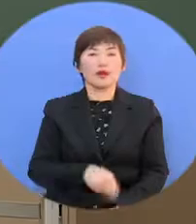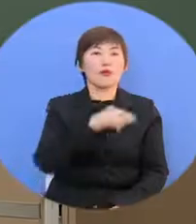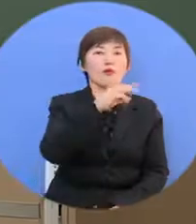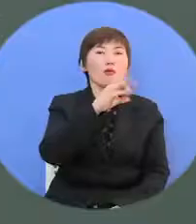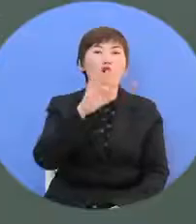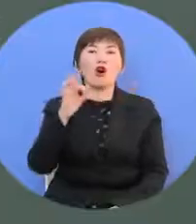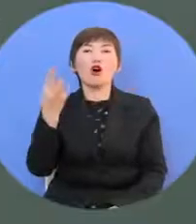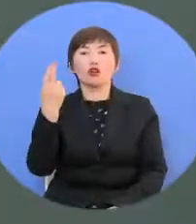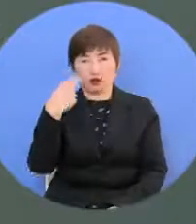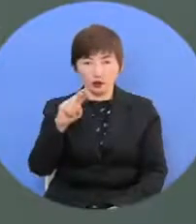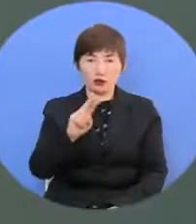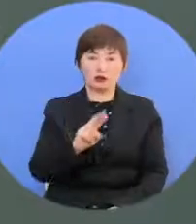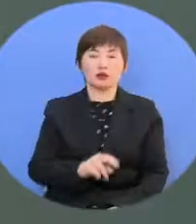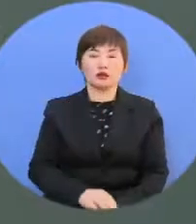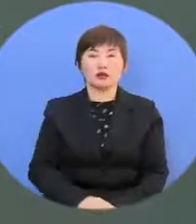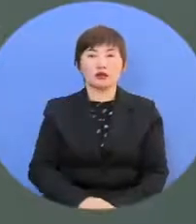модыг бүгдээрээ тодорхойлъё.